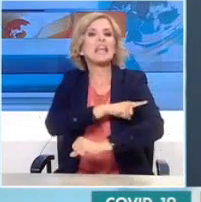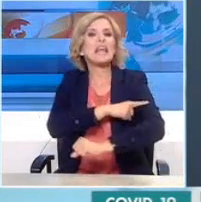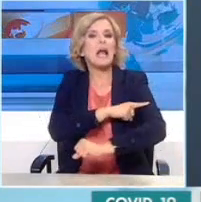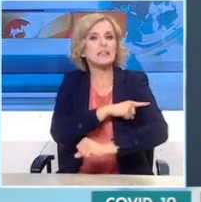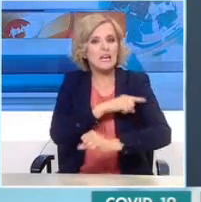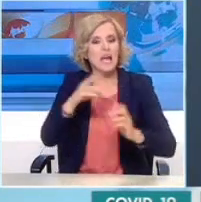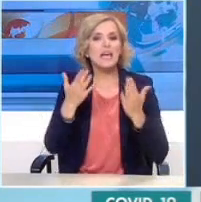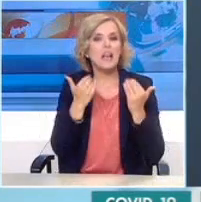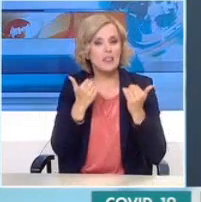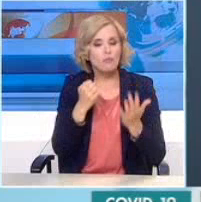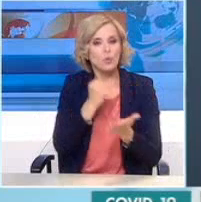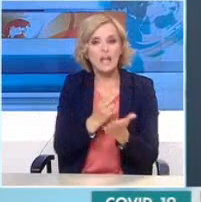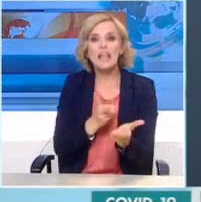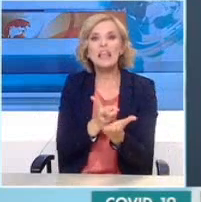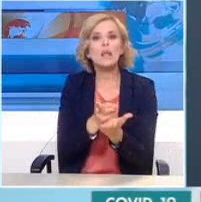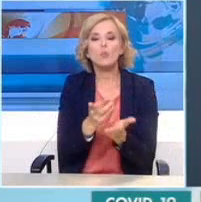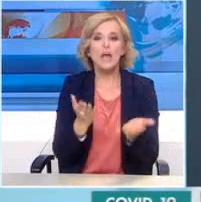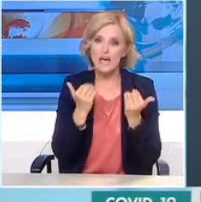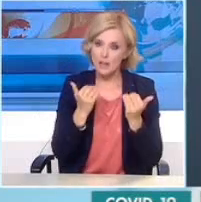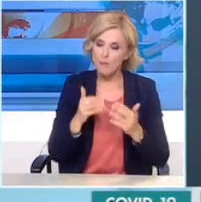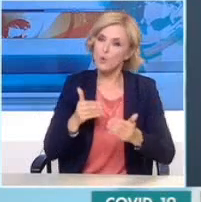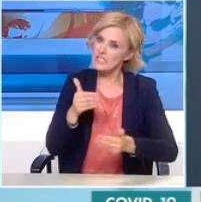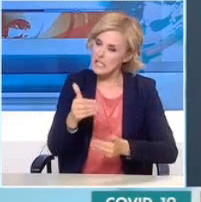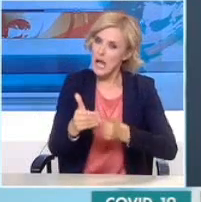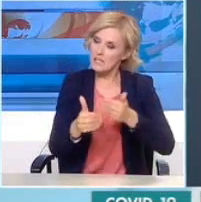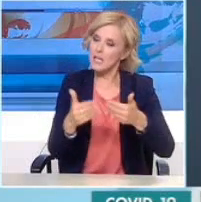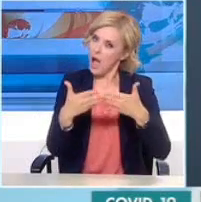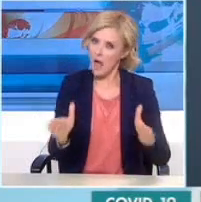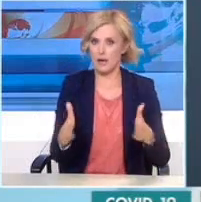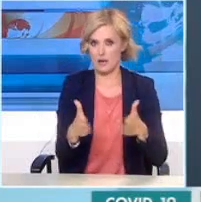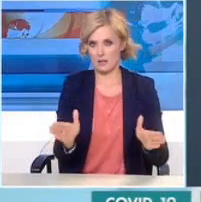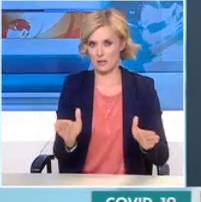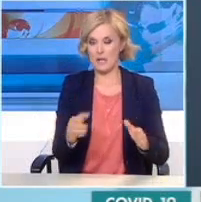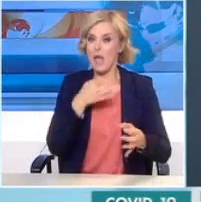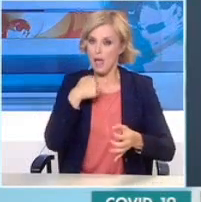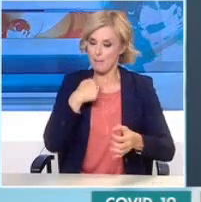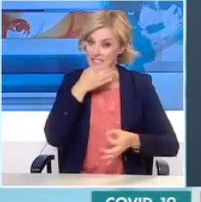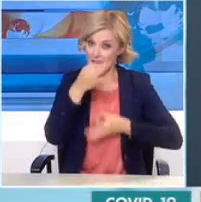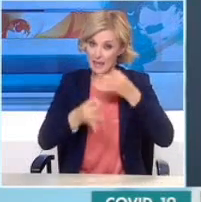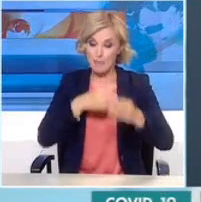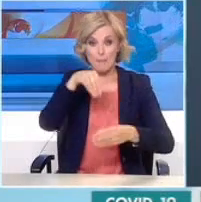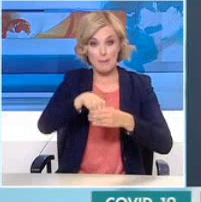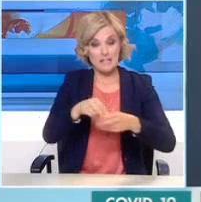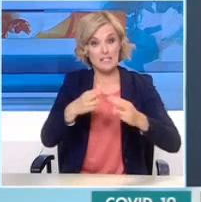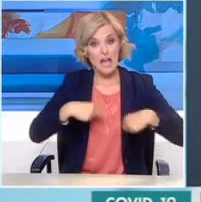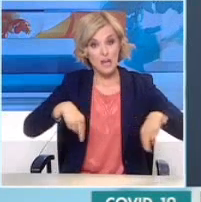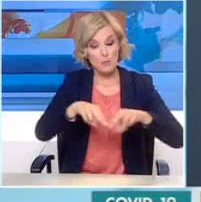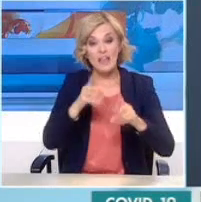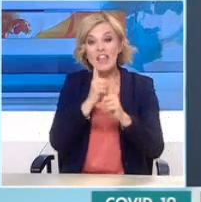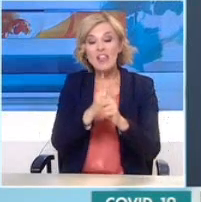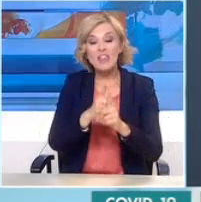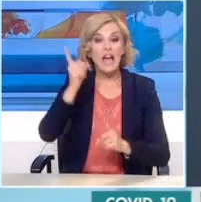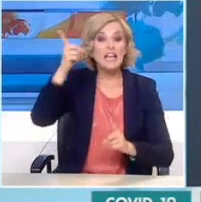τα οποία σταδιακά θα αρχίσουν να λειτουργούν στην επόμενη φάση. Η Επιτροπή υιοθετεί οδηγίες με ειδικά